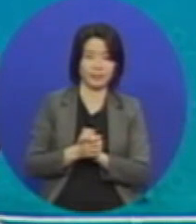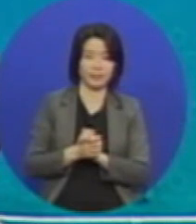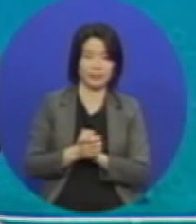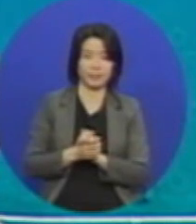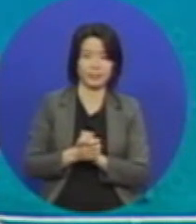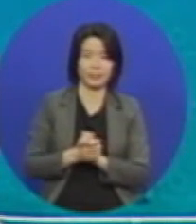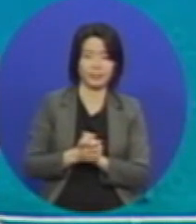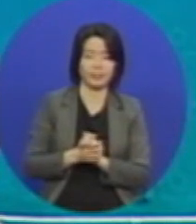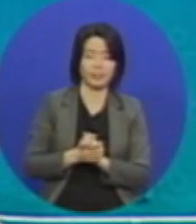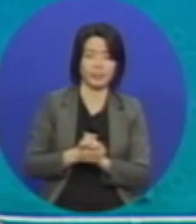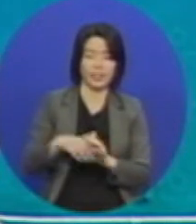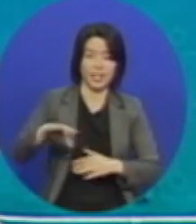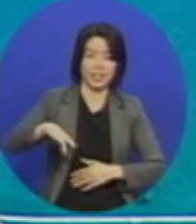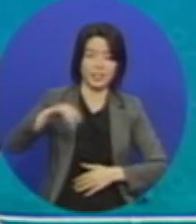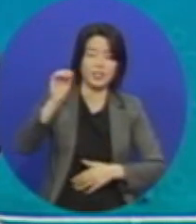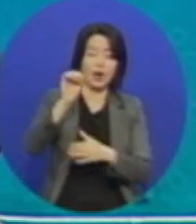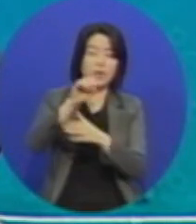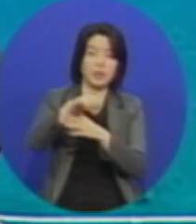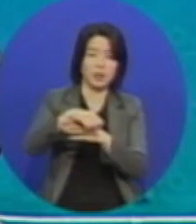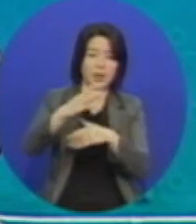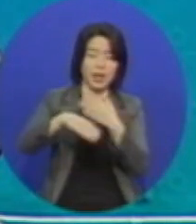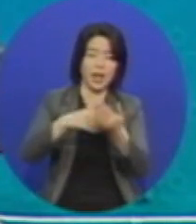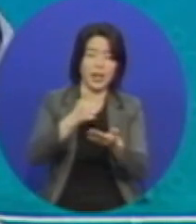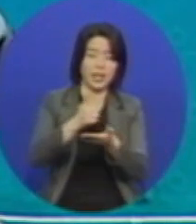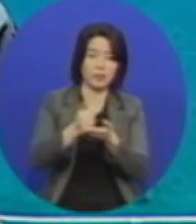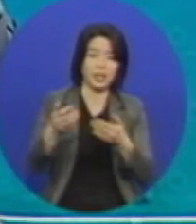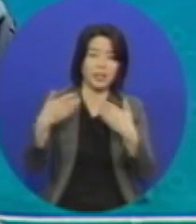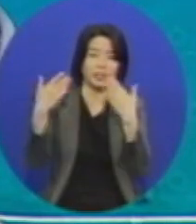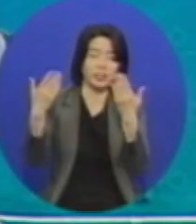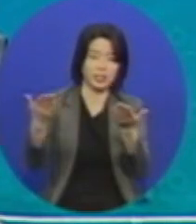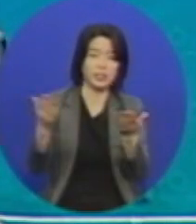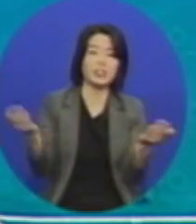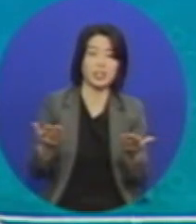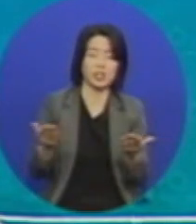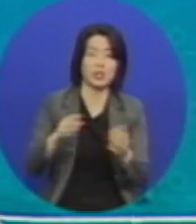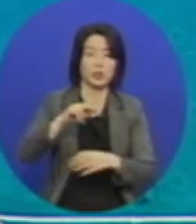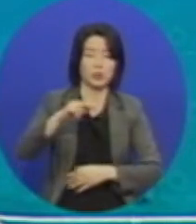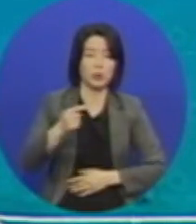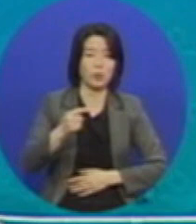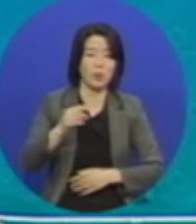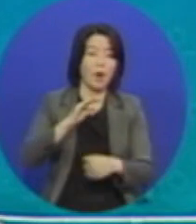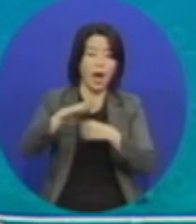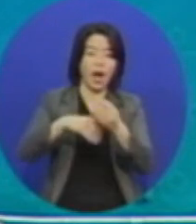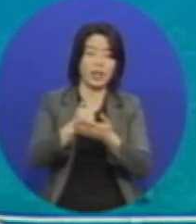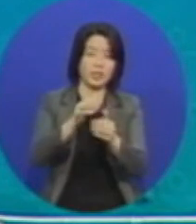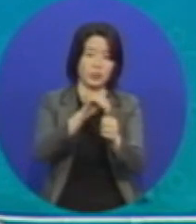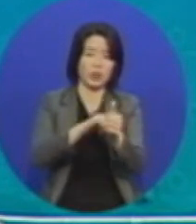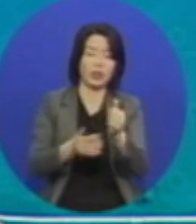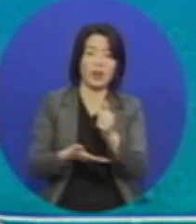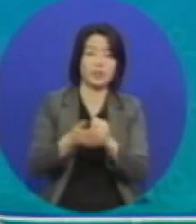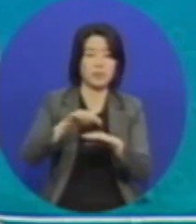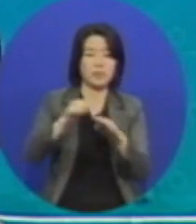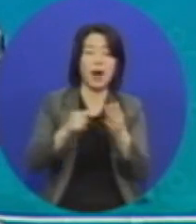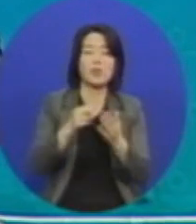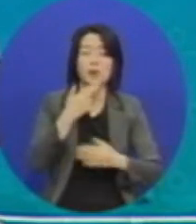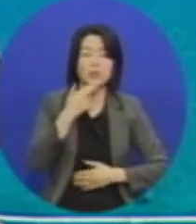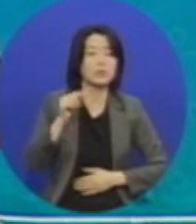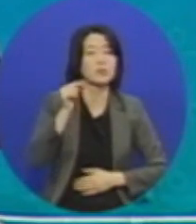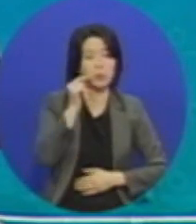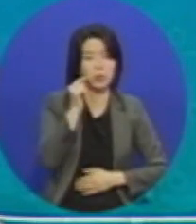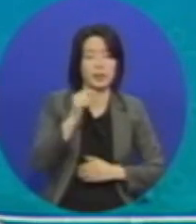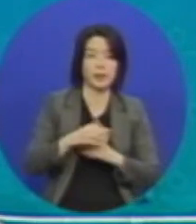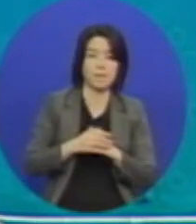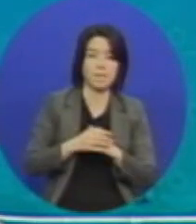첫 열매를 하나님께 드리는 일도 요 하나님을 경외하는 마음이 없으면 못 합니다 항상 첫